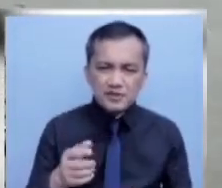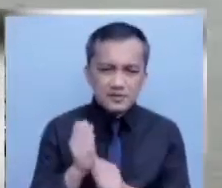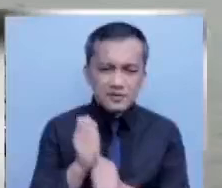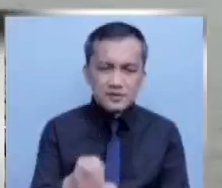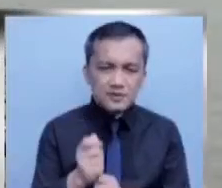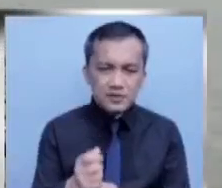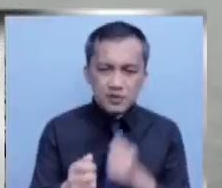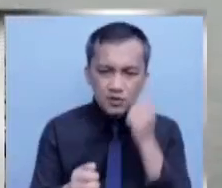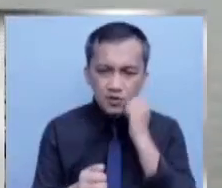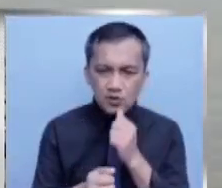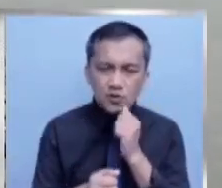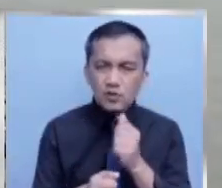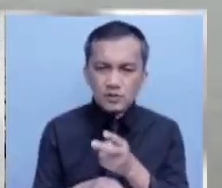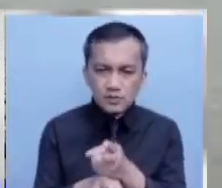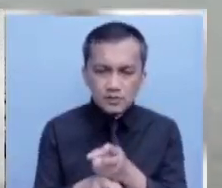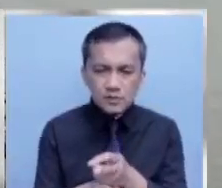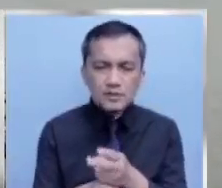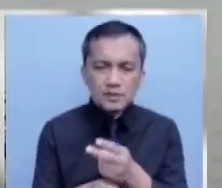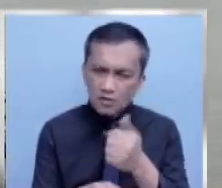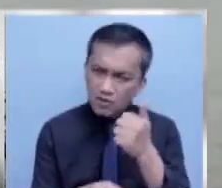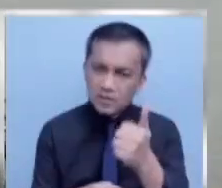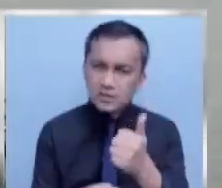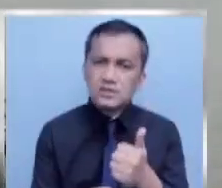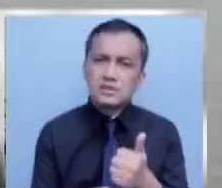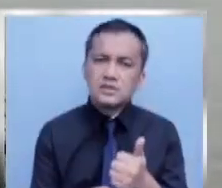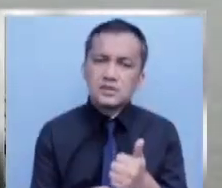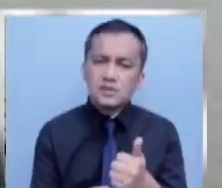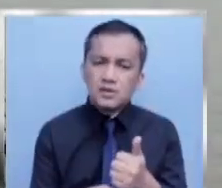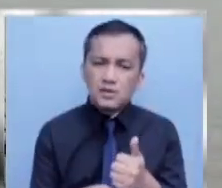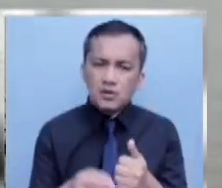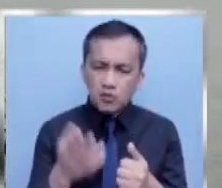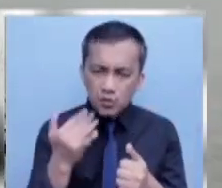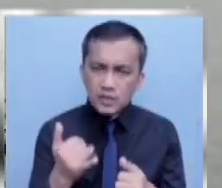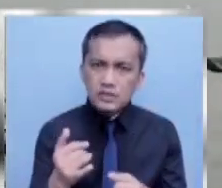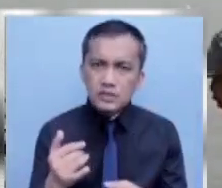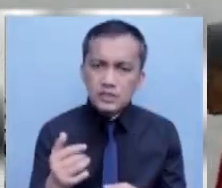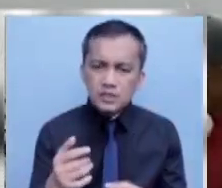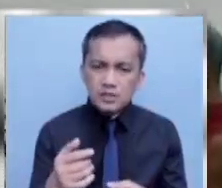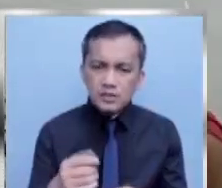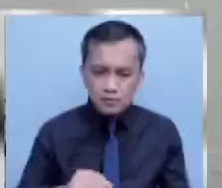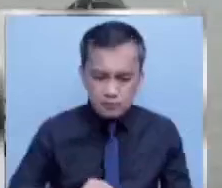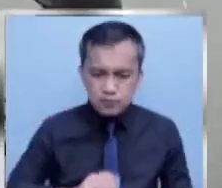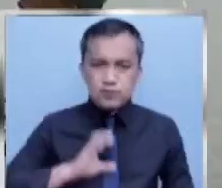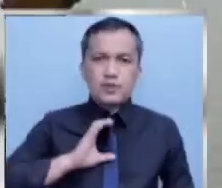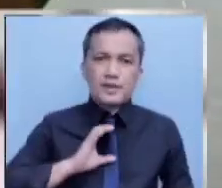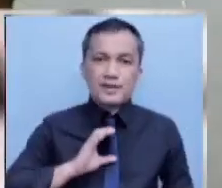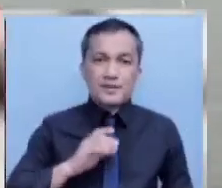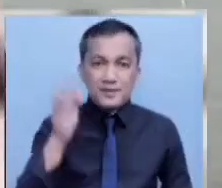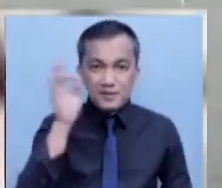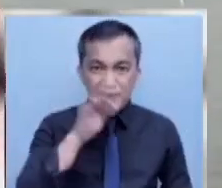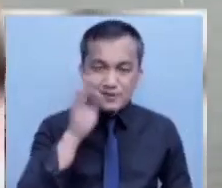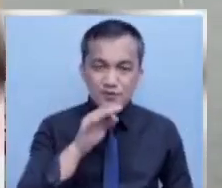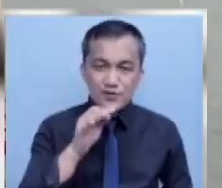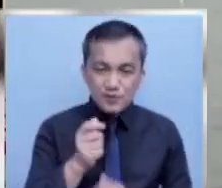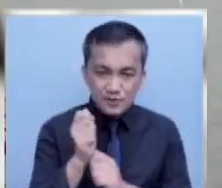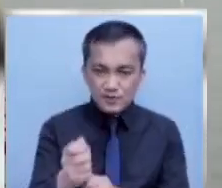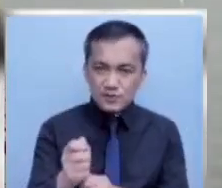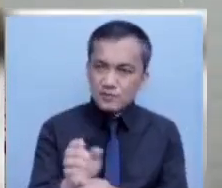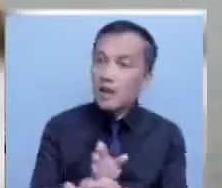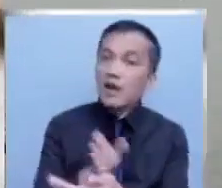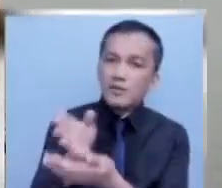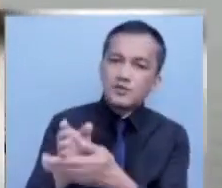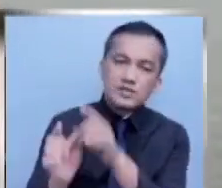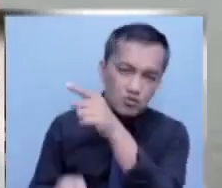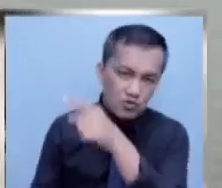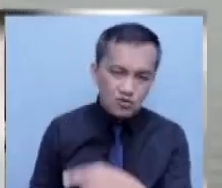yung pagpapatrolya, sir, maganda yan dahil may lakas ng loob na yung mga mangisda, makakalapit sila doon kasi parang